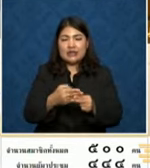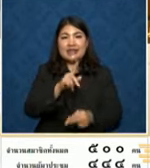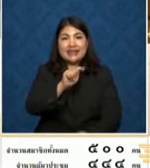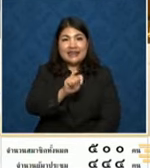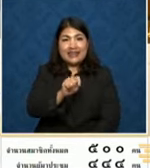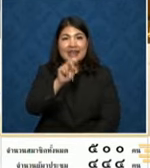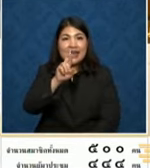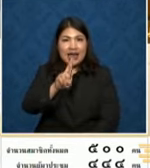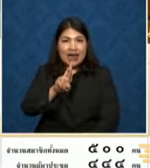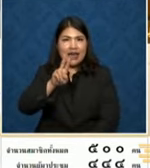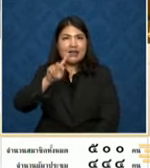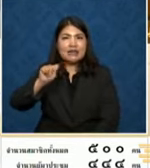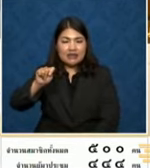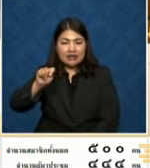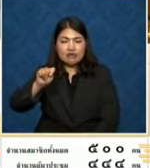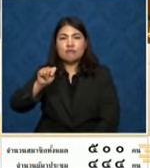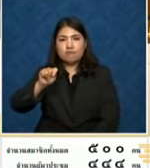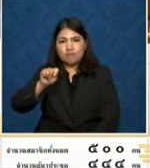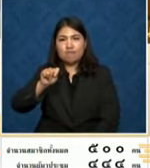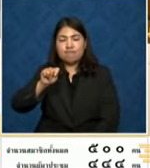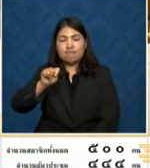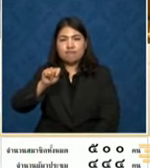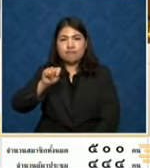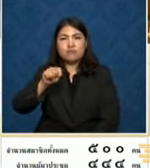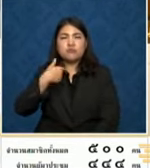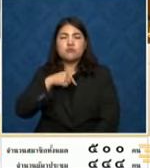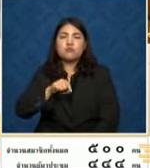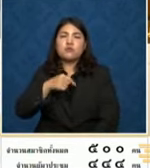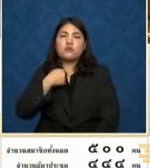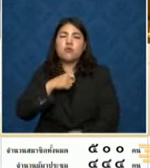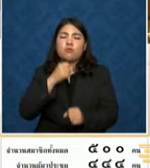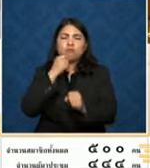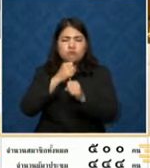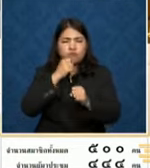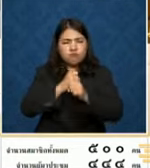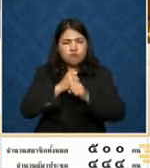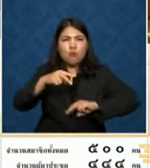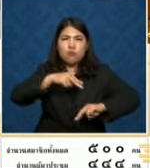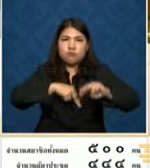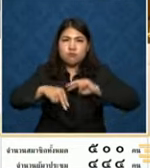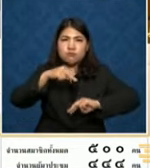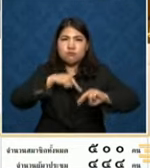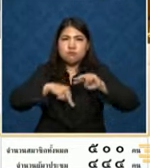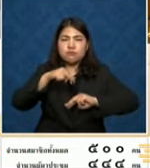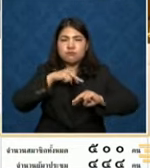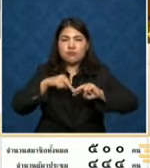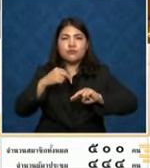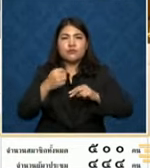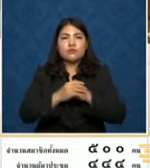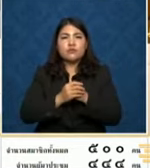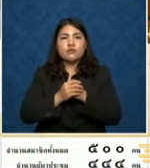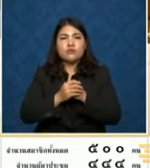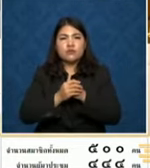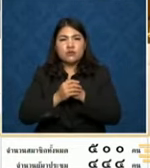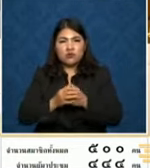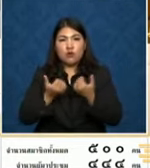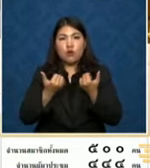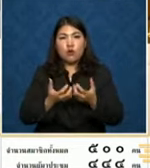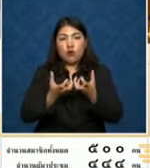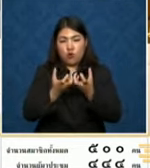TRT ซึ่งจะเป็นการเพิ่มความสามารถในการตรวจสอบนะครับย้อนกับผลผลิต